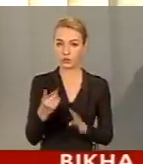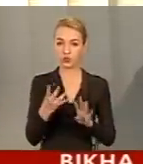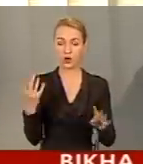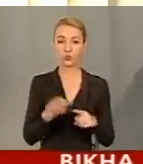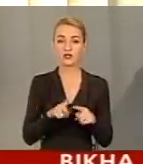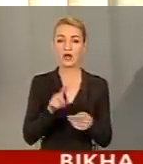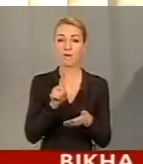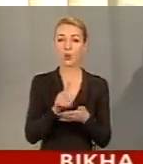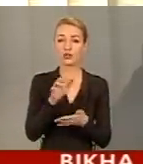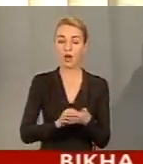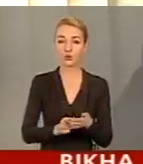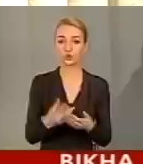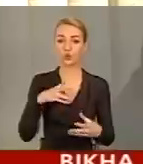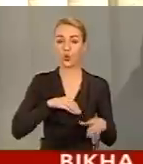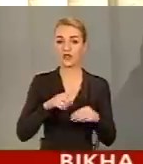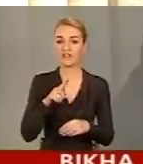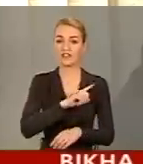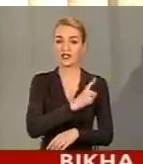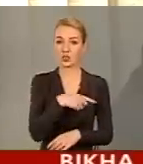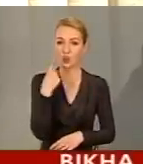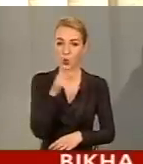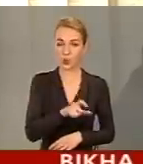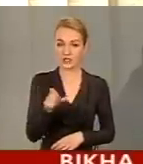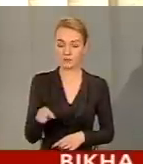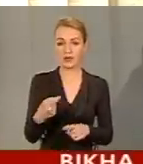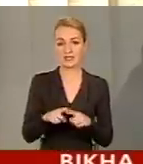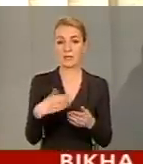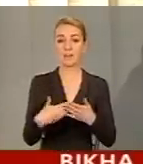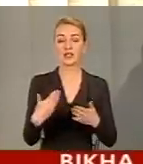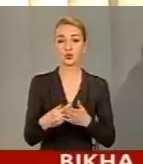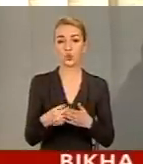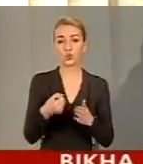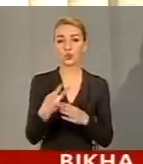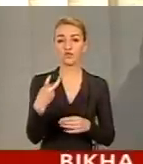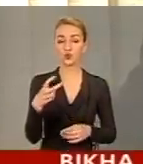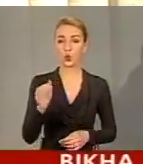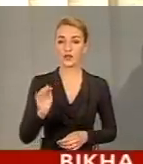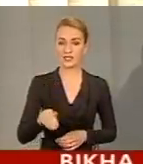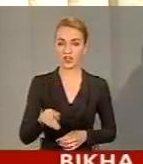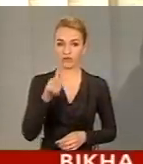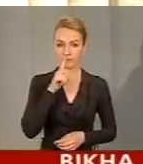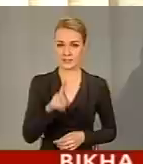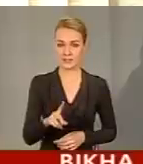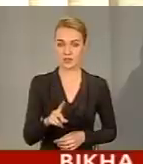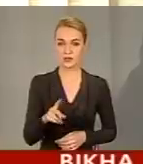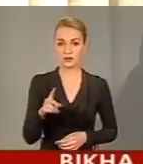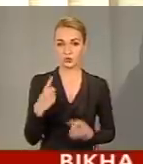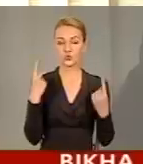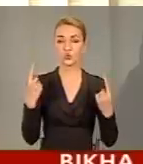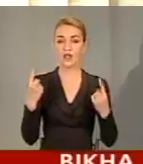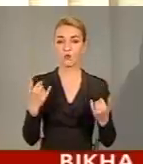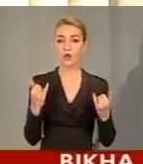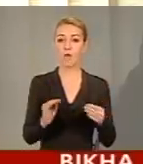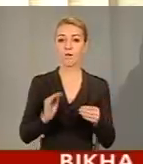чергу це податок з доходів фізичних осіб. Це десь близько до 200 тисяч в місяць. Це суттєво